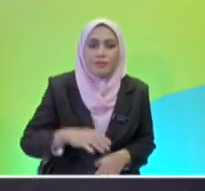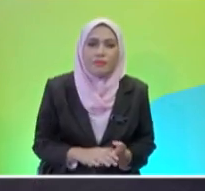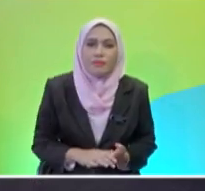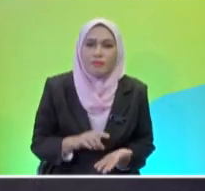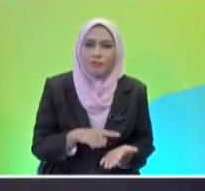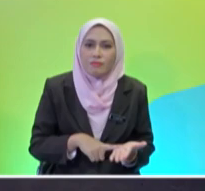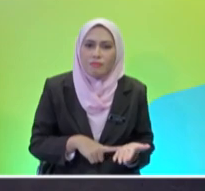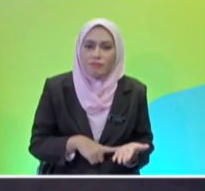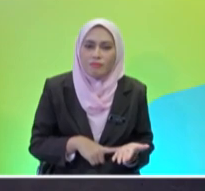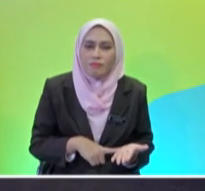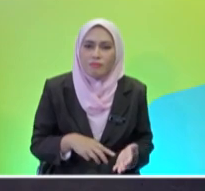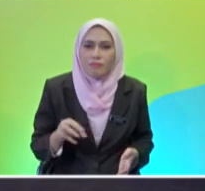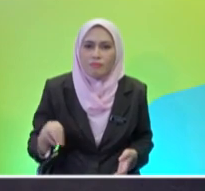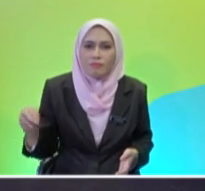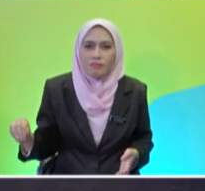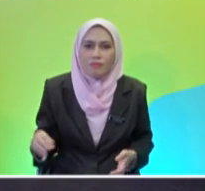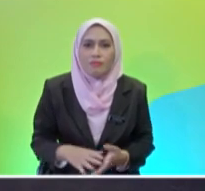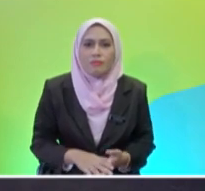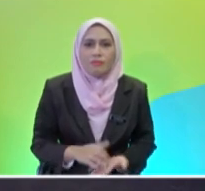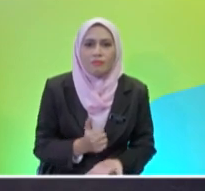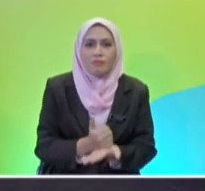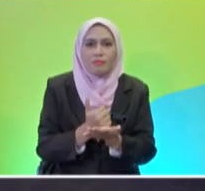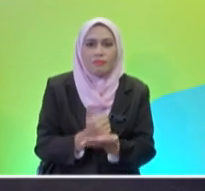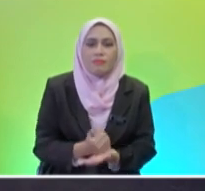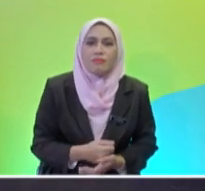ke? Bantulah Kak Ria.